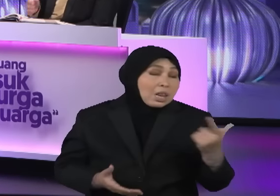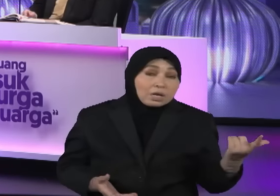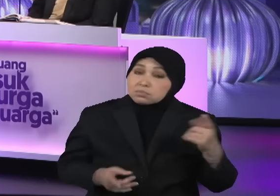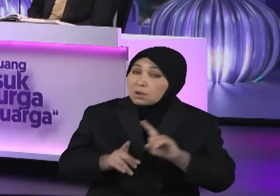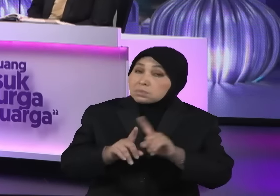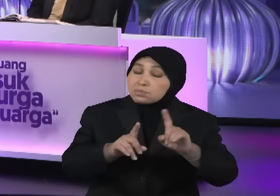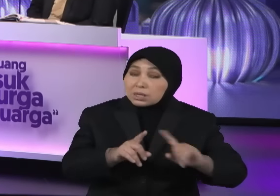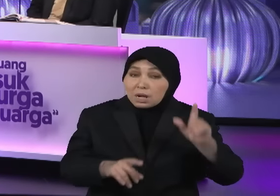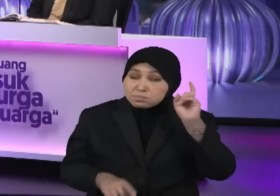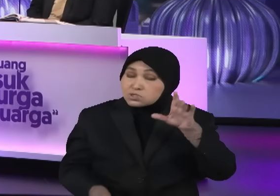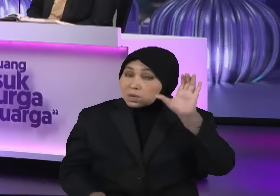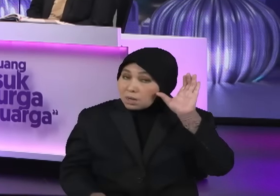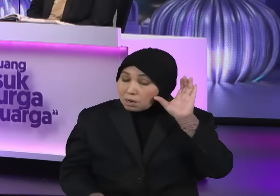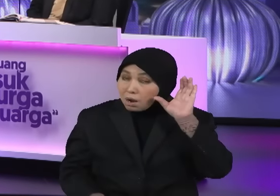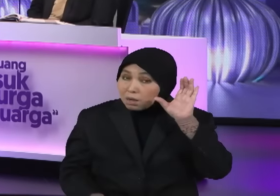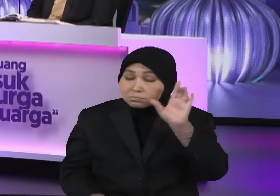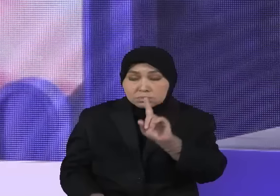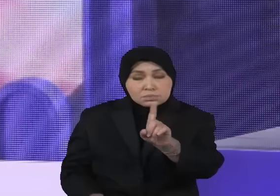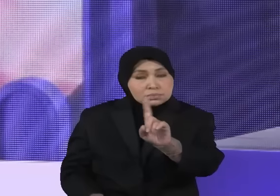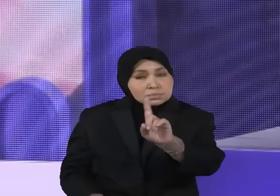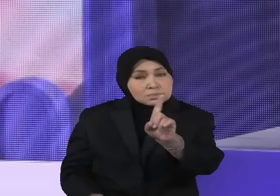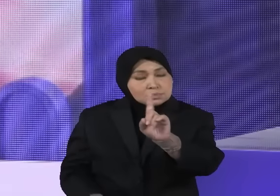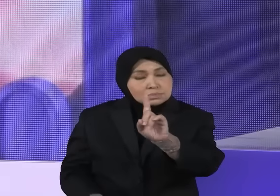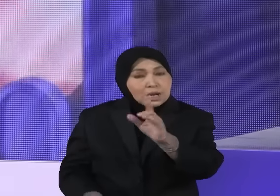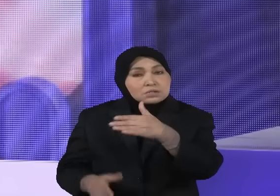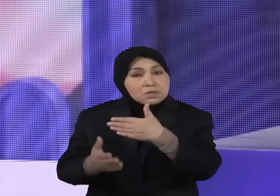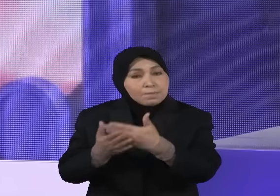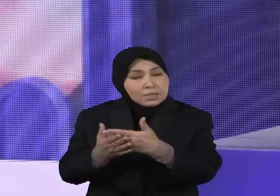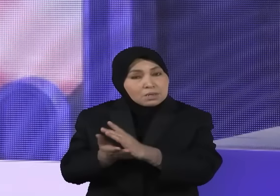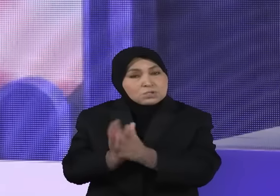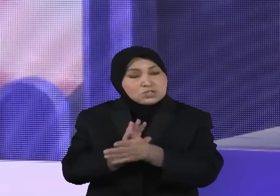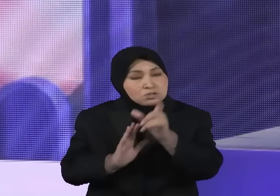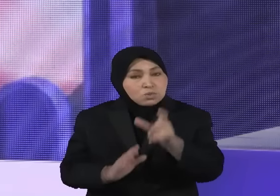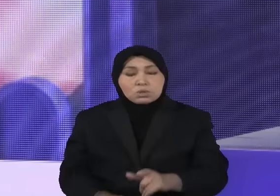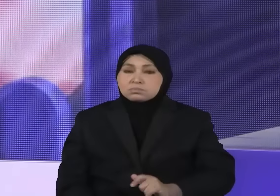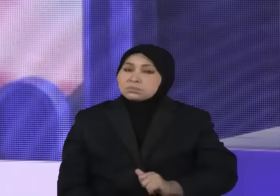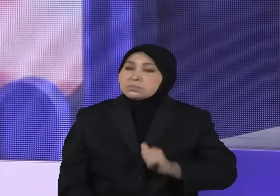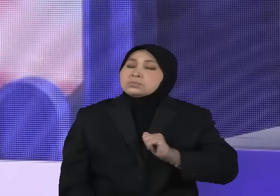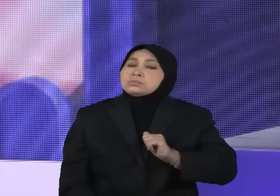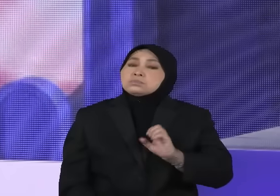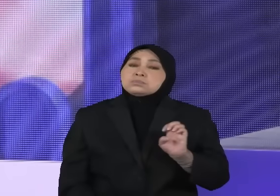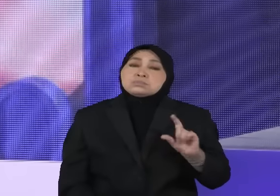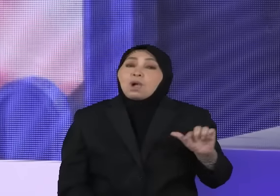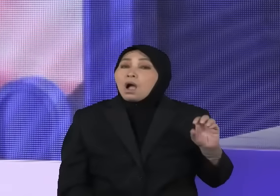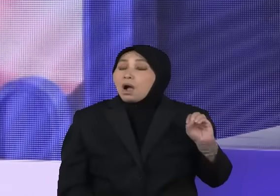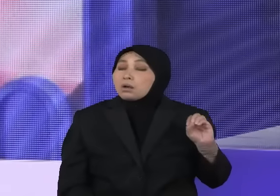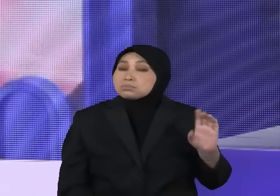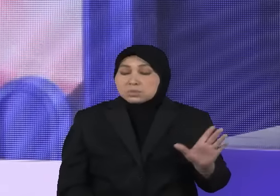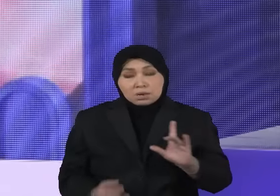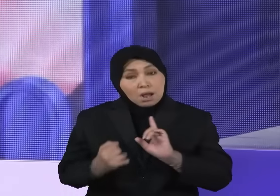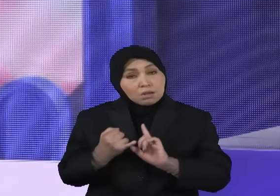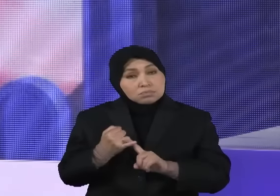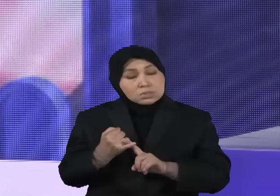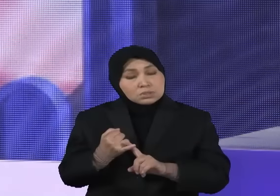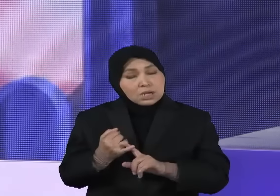sebagainya, dia kena dengar dan jangan sampai dia menjadi seorang yang ego. Ya, menjadi seorang yang ego dan akhirnya